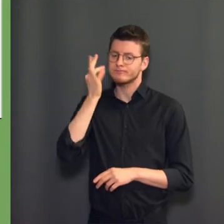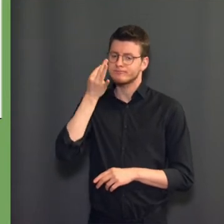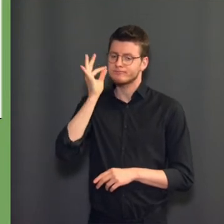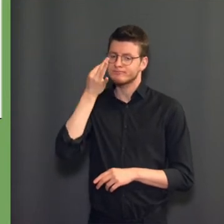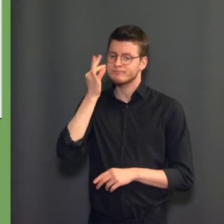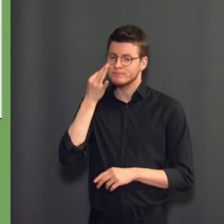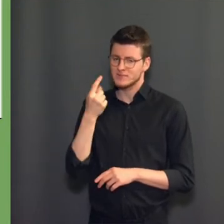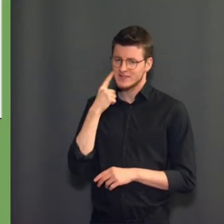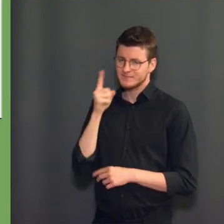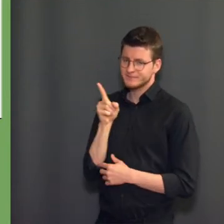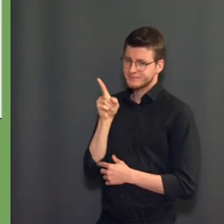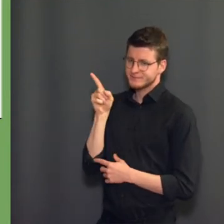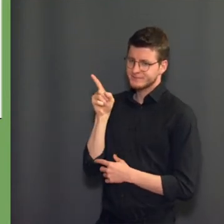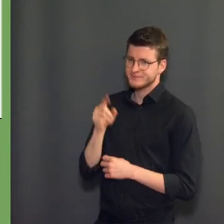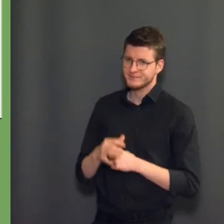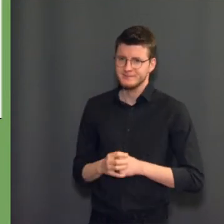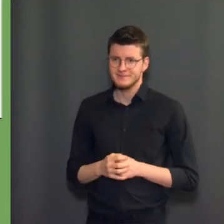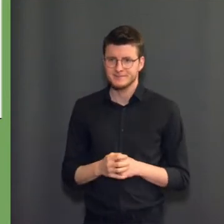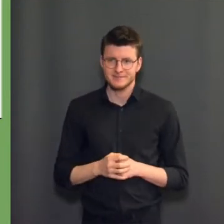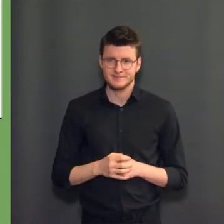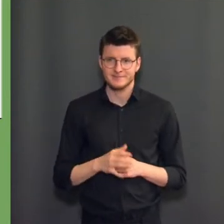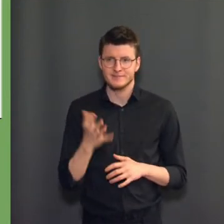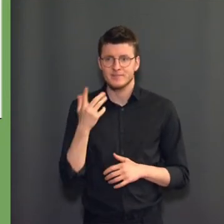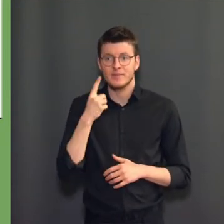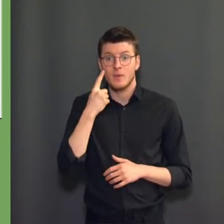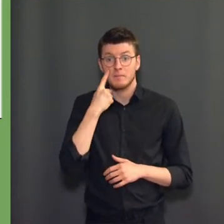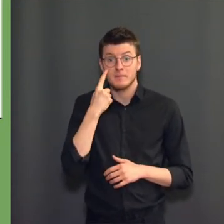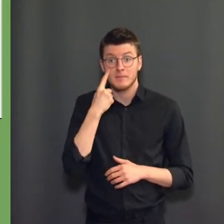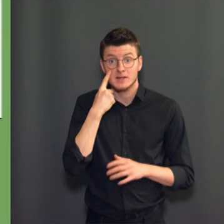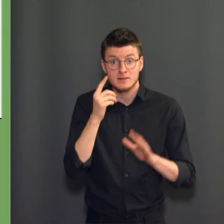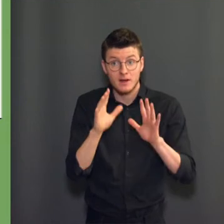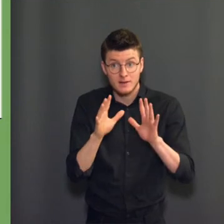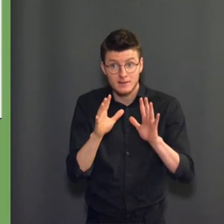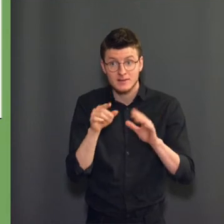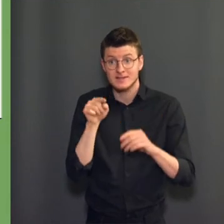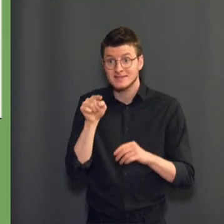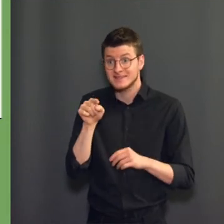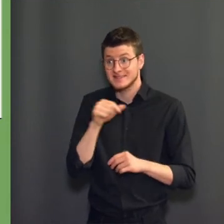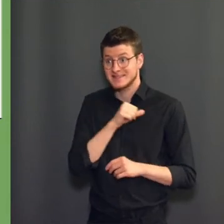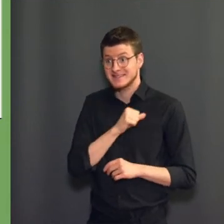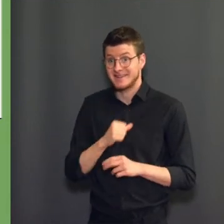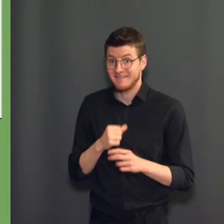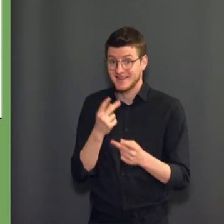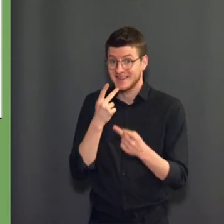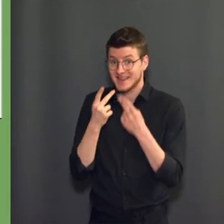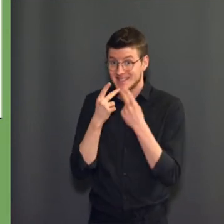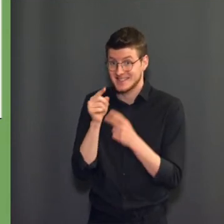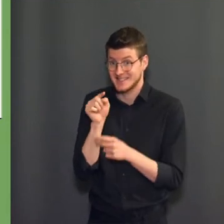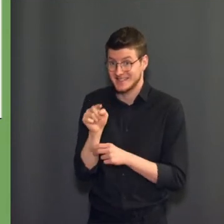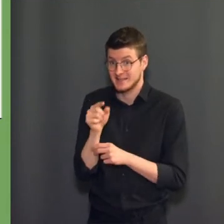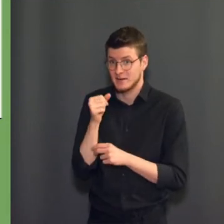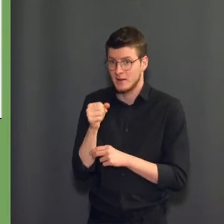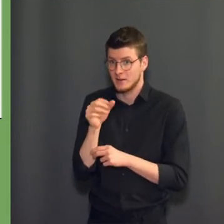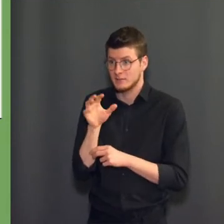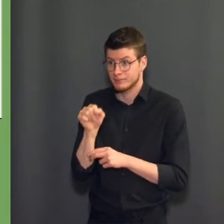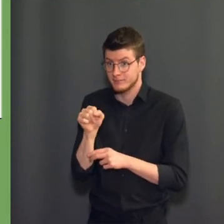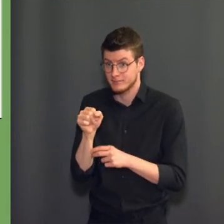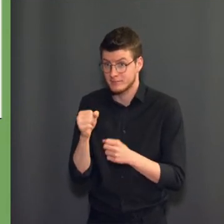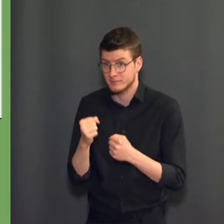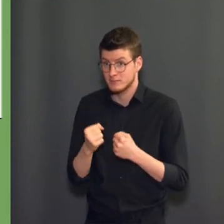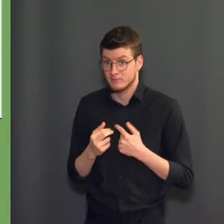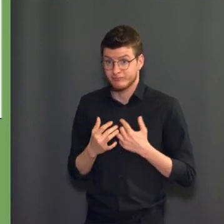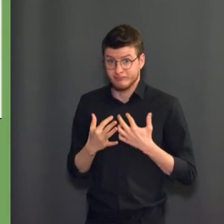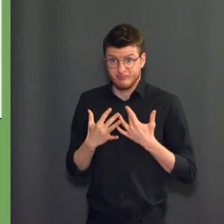Opgelet, want een zelftest kan alleen maar grote hoeveelheden virus detecteren. Een beetje virus